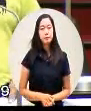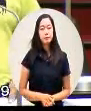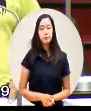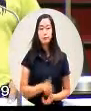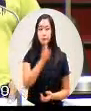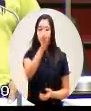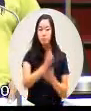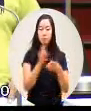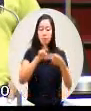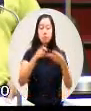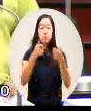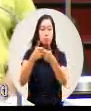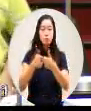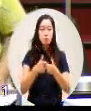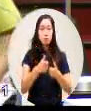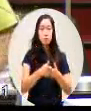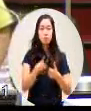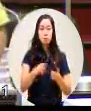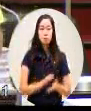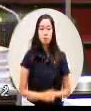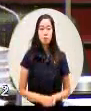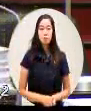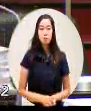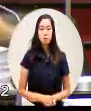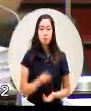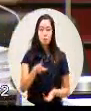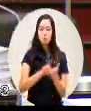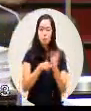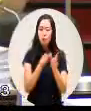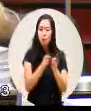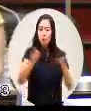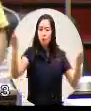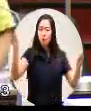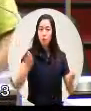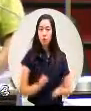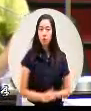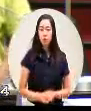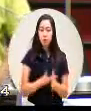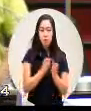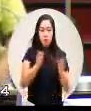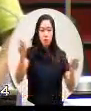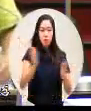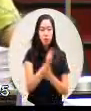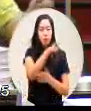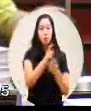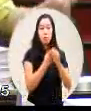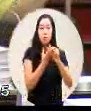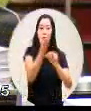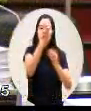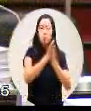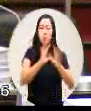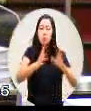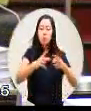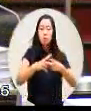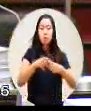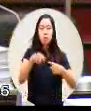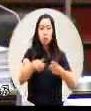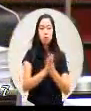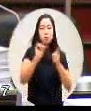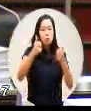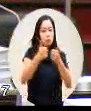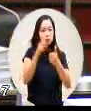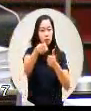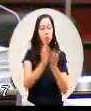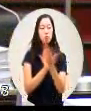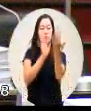会会当长期占用中校国小，中校国小是咱议会正对